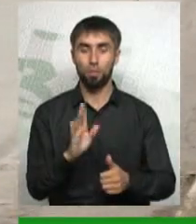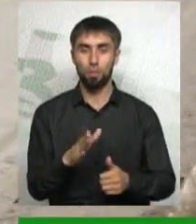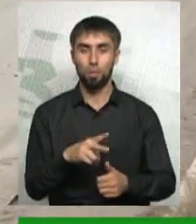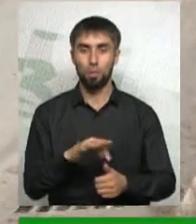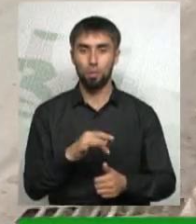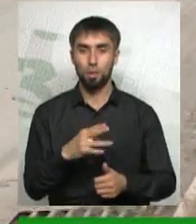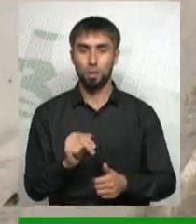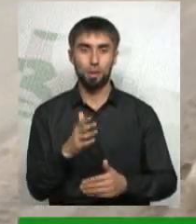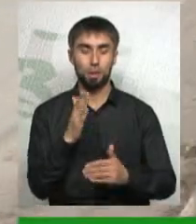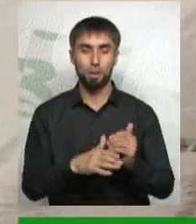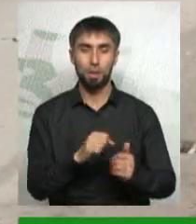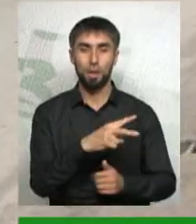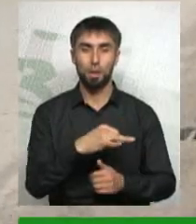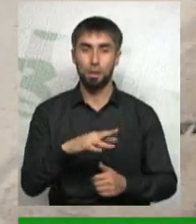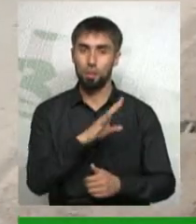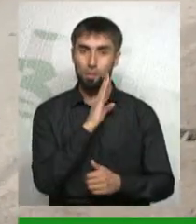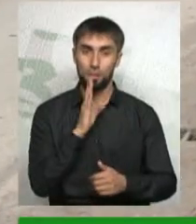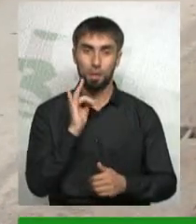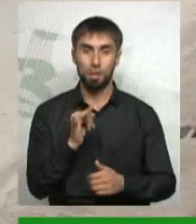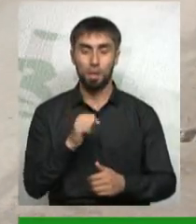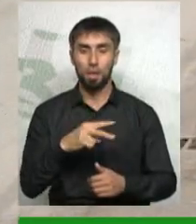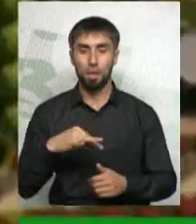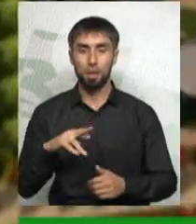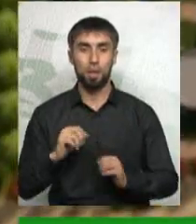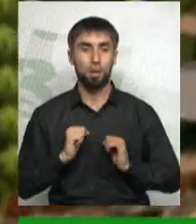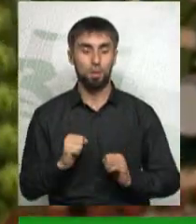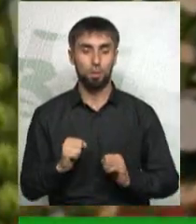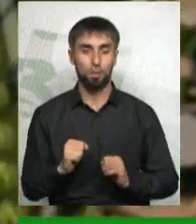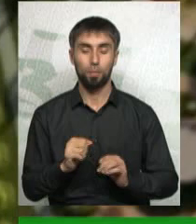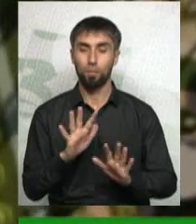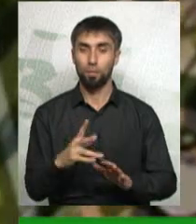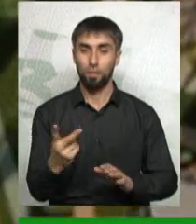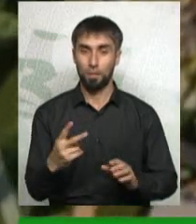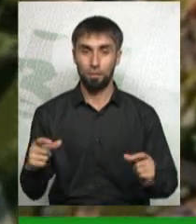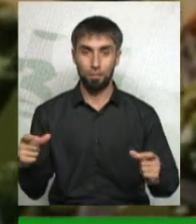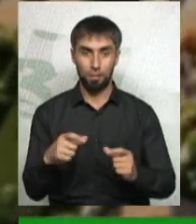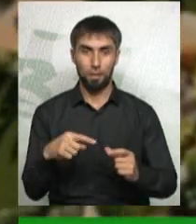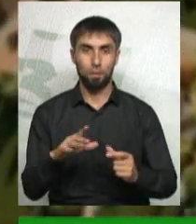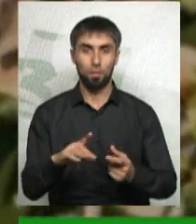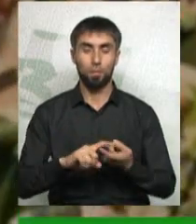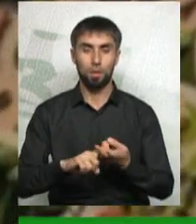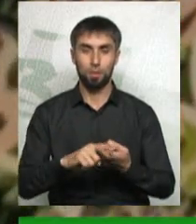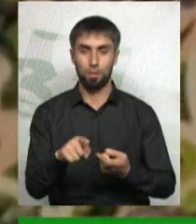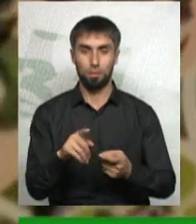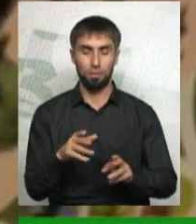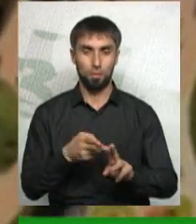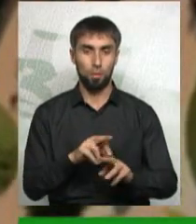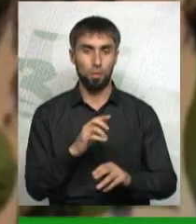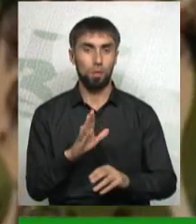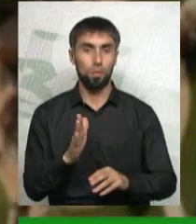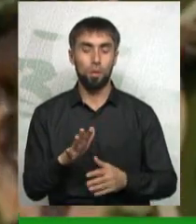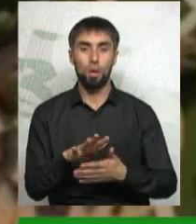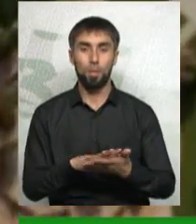логическим завершением аллеи матери и аллеи героев. То есть обе территории соединят между собой, а значит объект